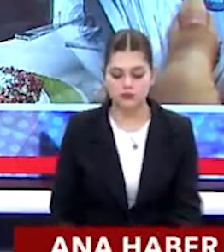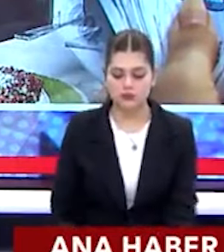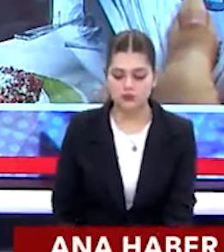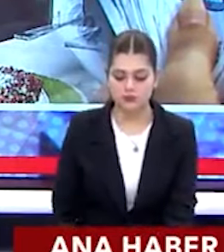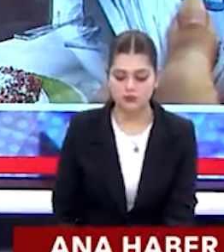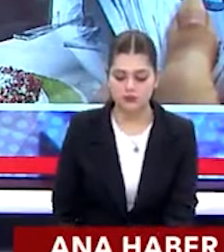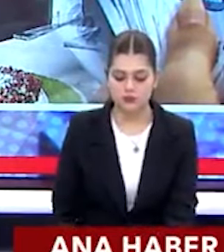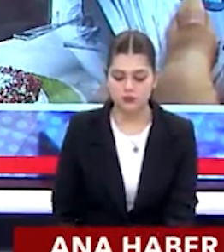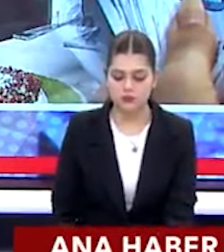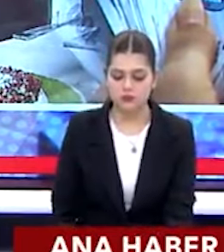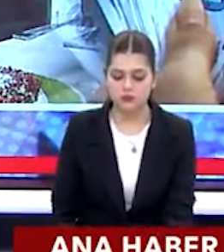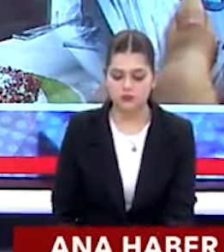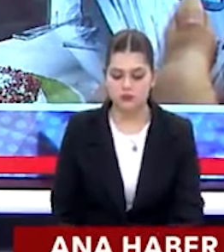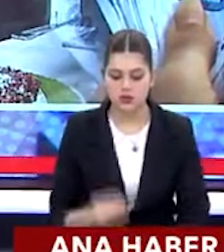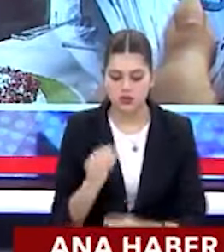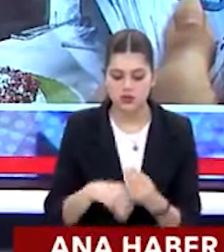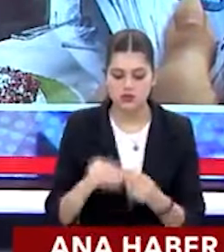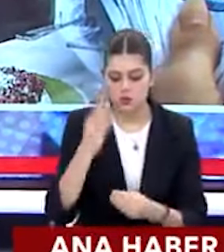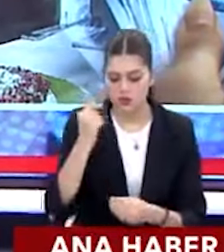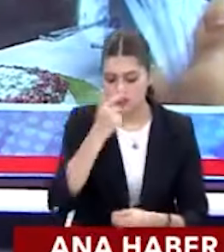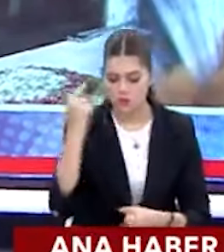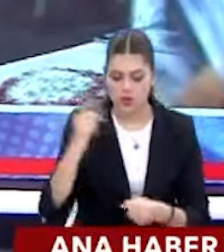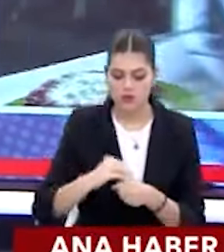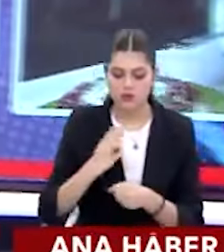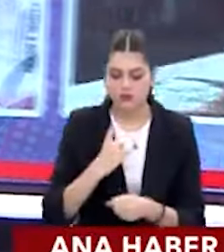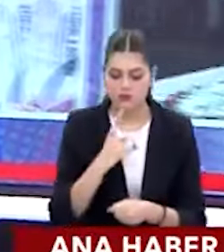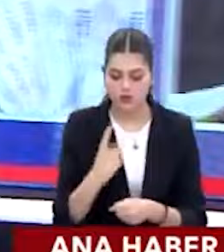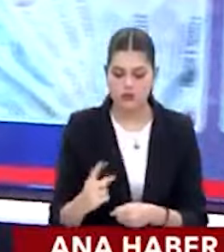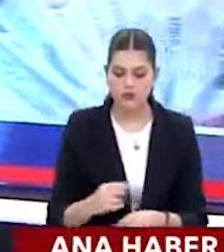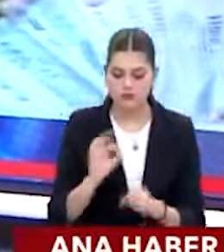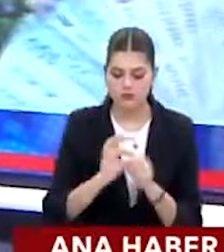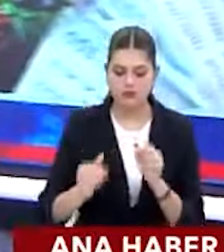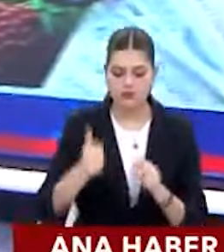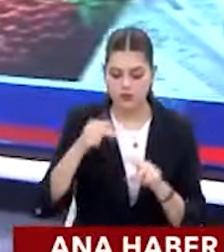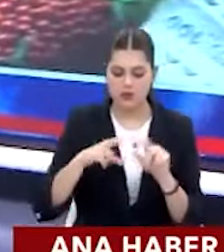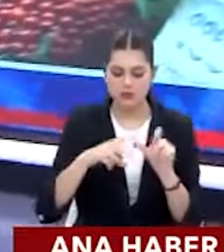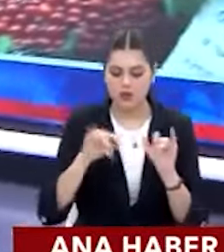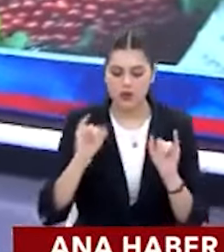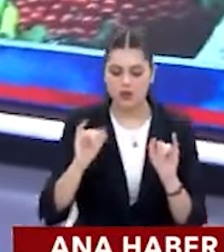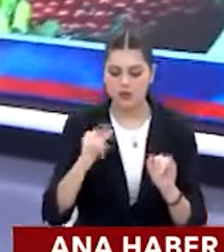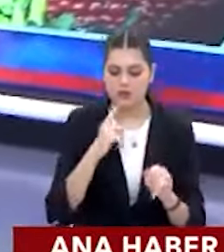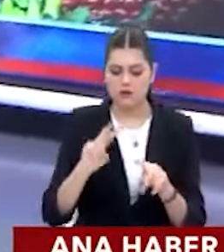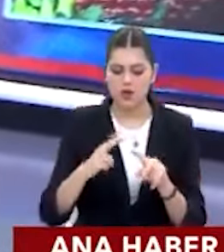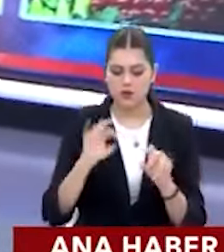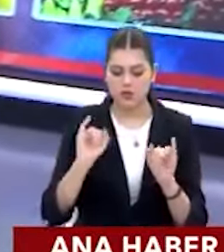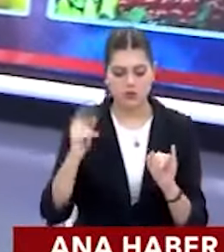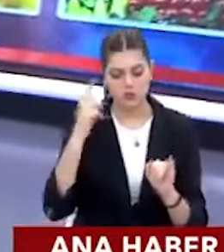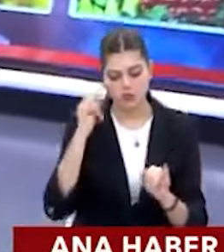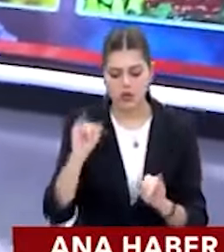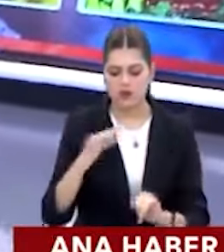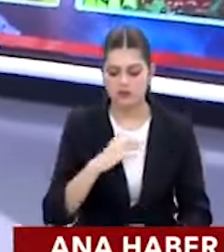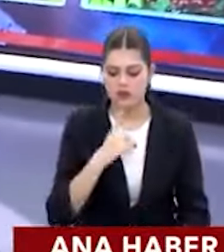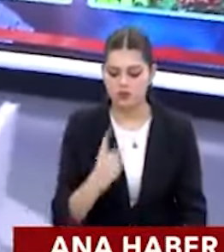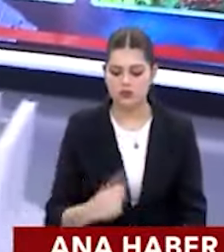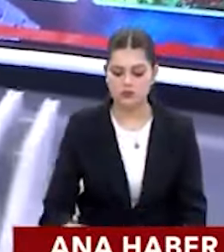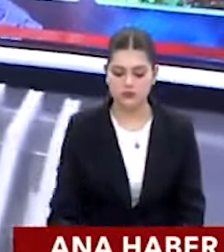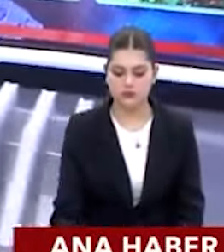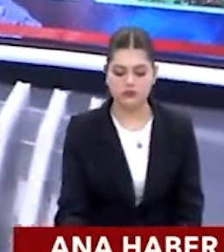birinde asgari ücrete yapılacak zam oranı olduğu da belirtiliyor. Şimşek ve kurmayları tarafından, ki aynı zamanda da iktisatçılar da zaten